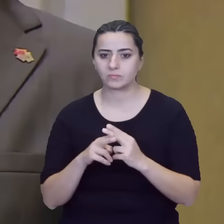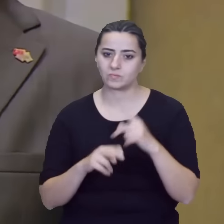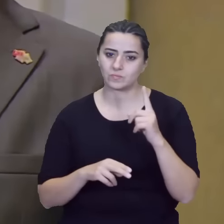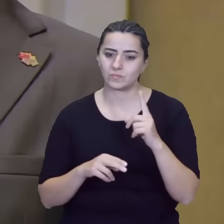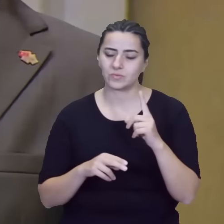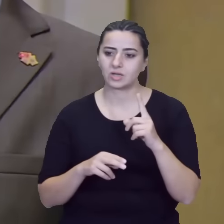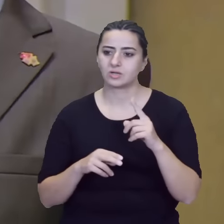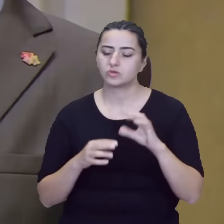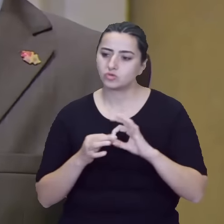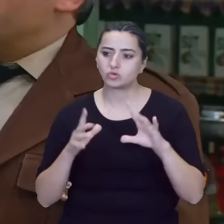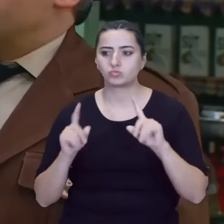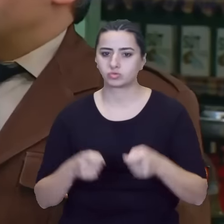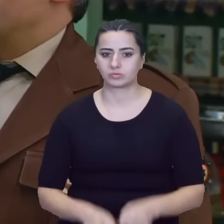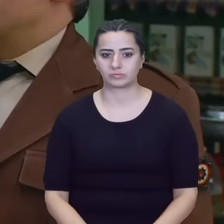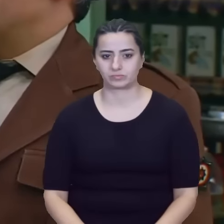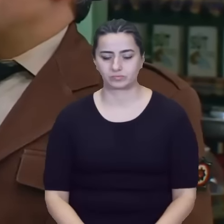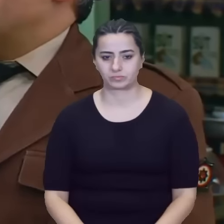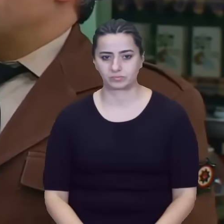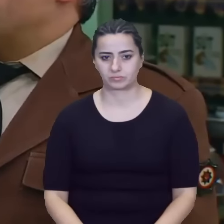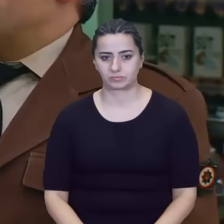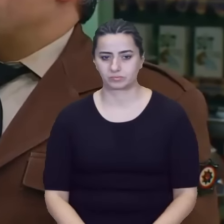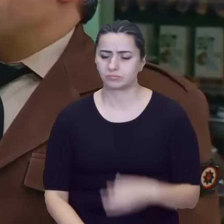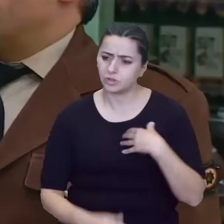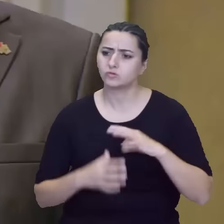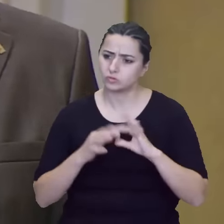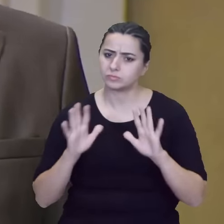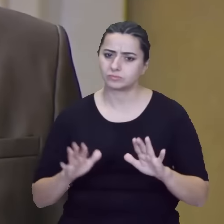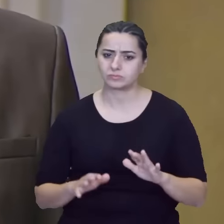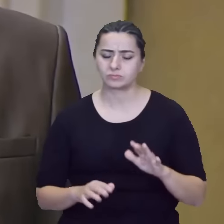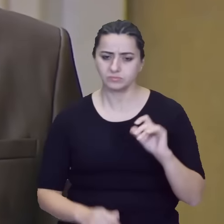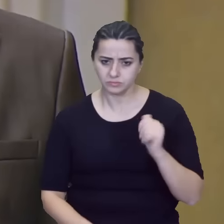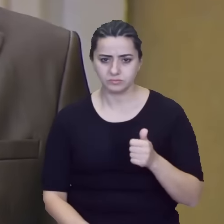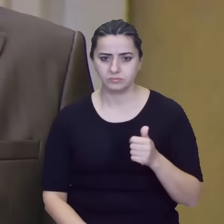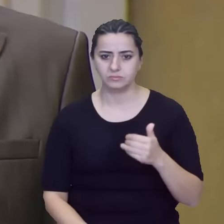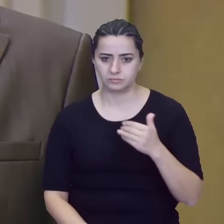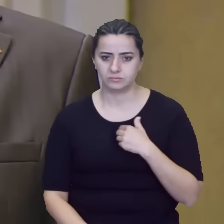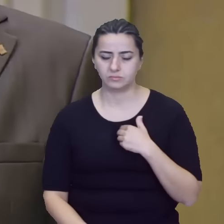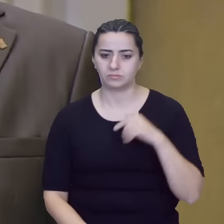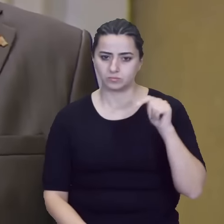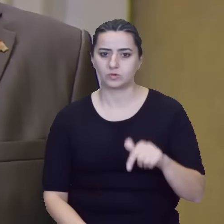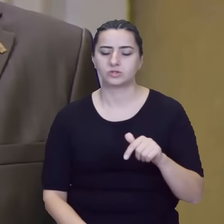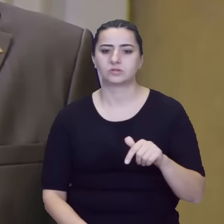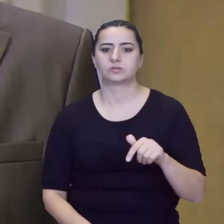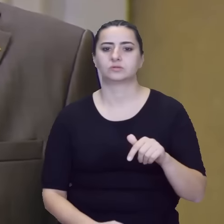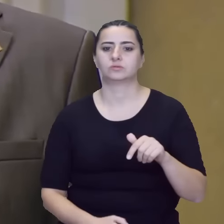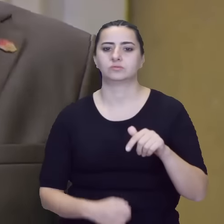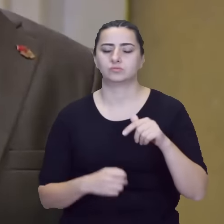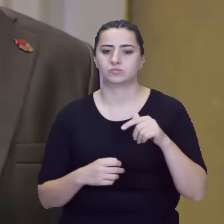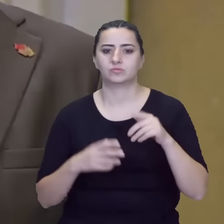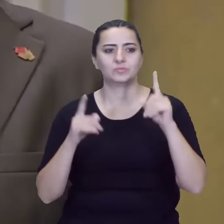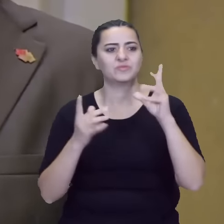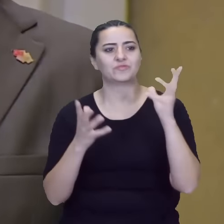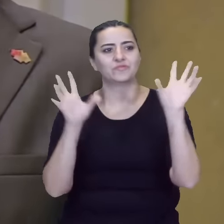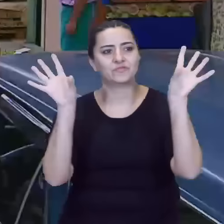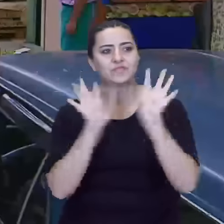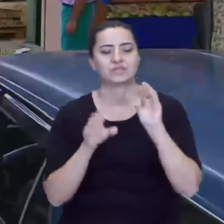keskin bir çözüm bulalım. Ben bu işi hallederim ya. Gerekirse ben buraya Çınar Altın'a verici